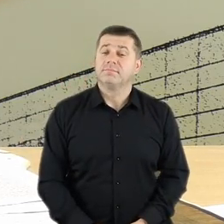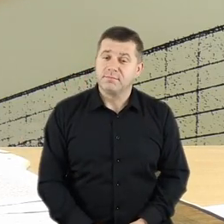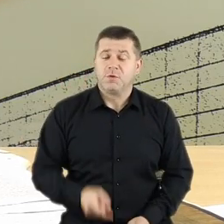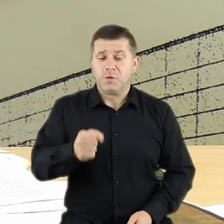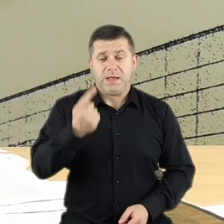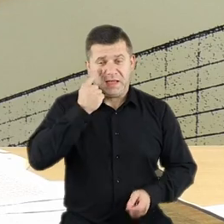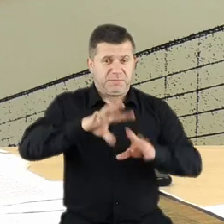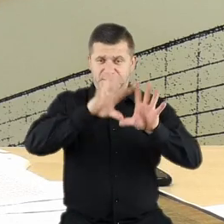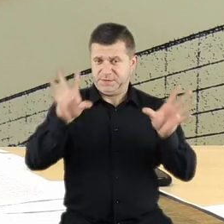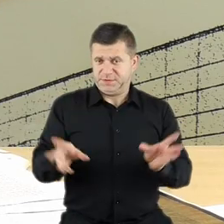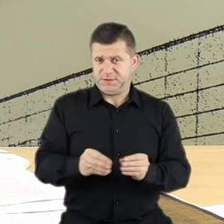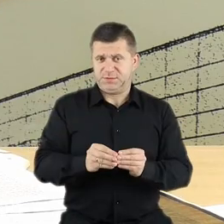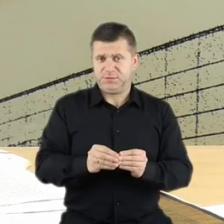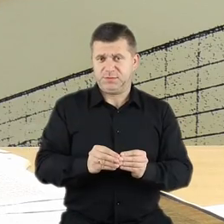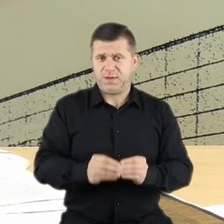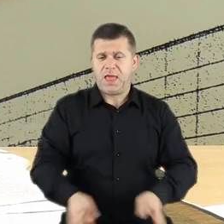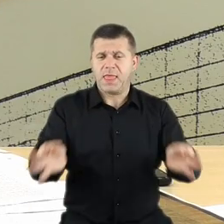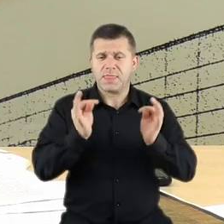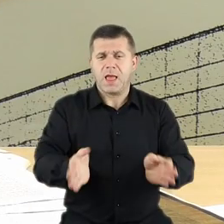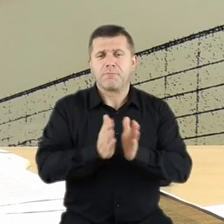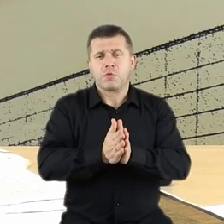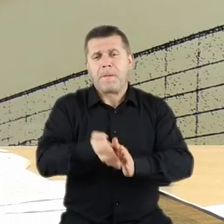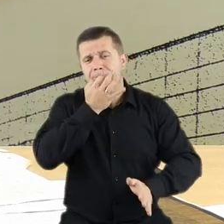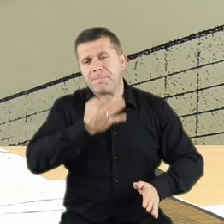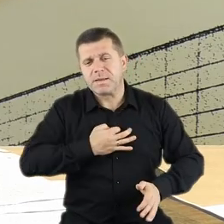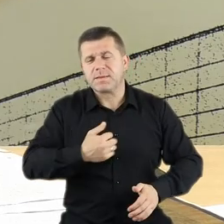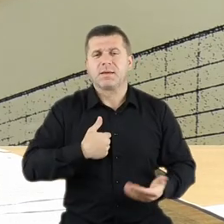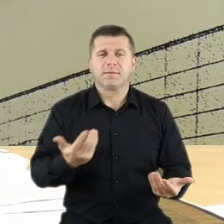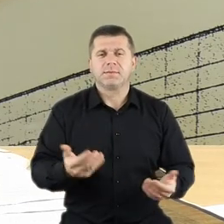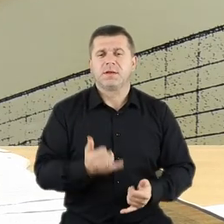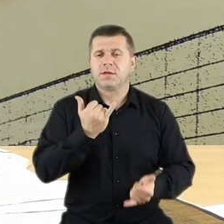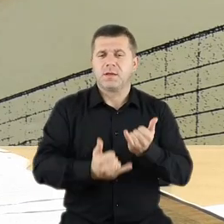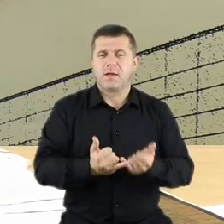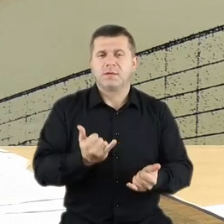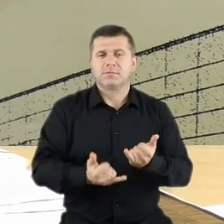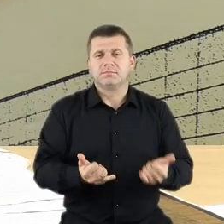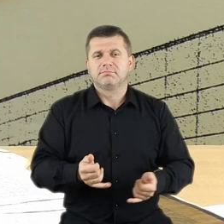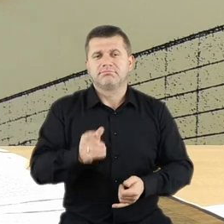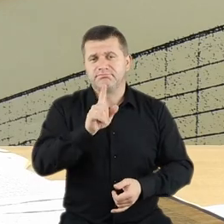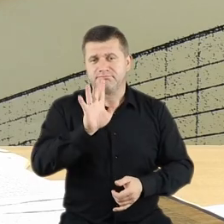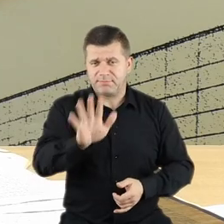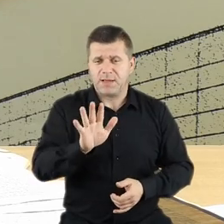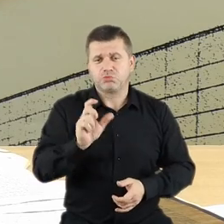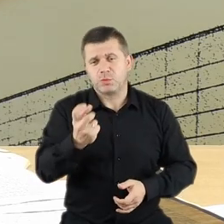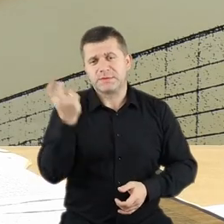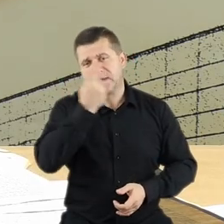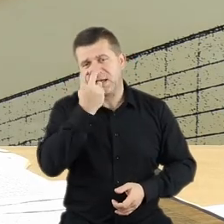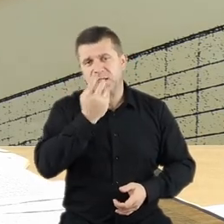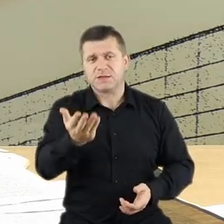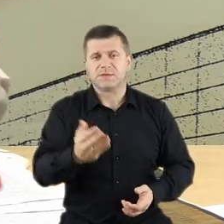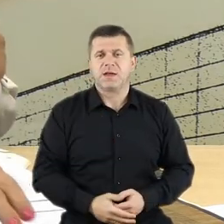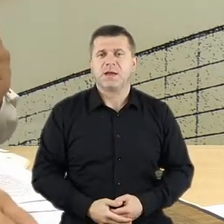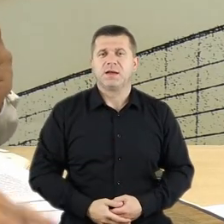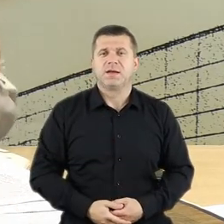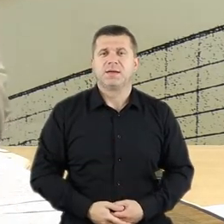właściwie to chyba tyle było co A teraz proszę pytajcie mnie o co jeśli jesteście czymś zainteresowani